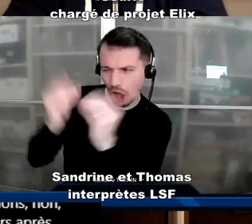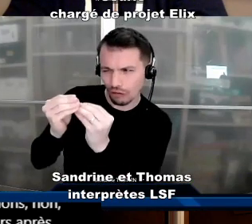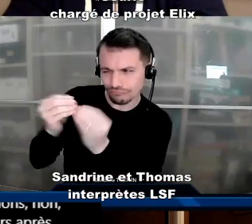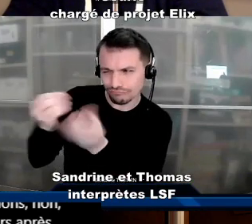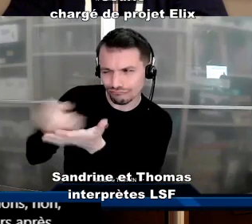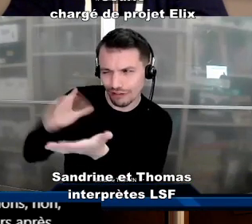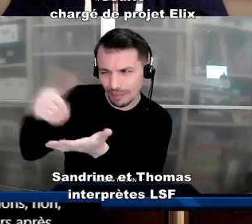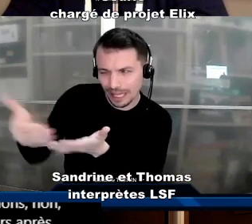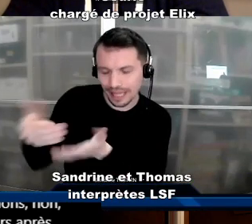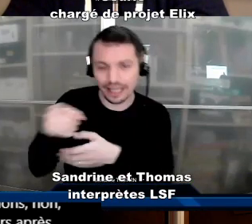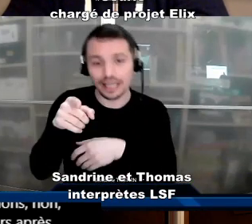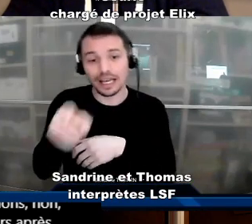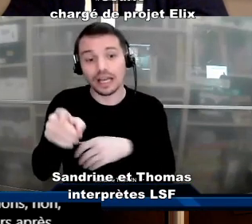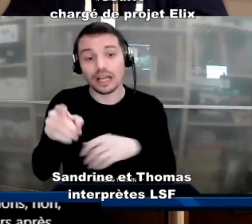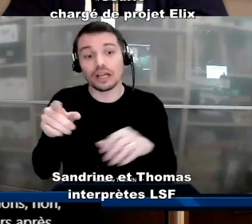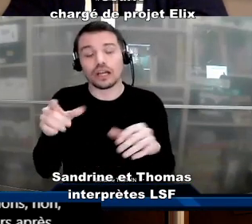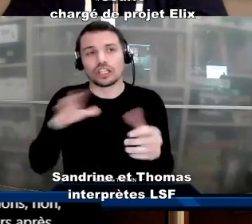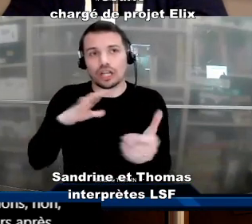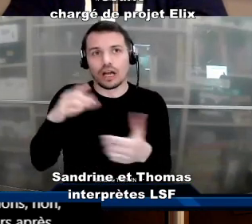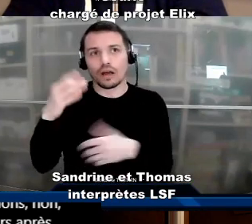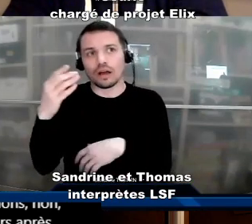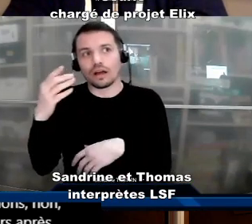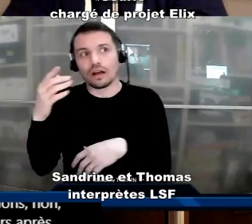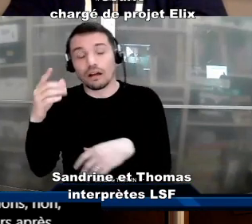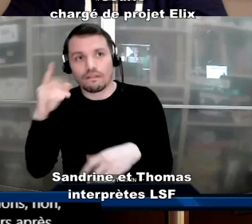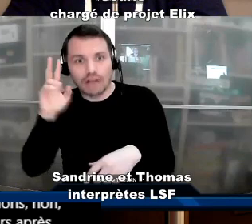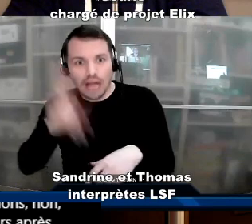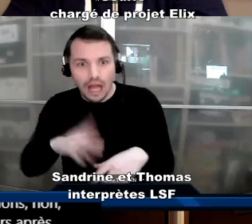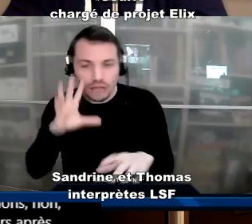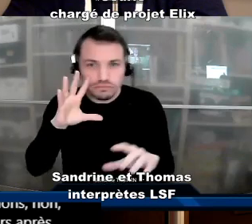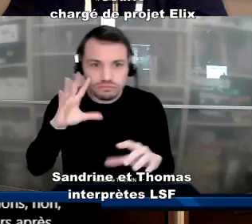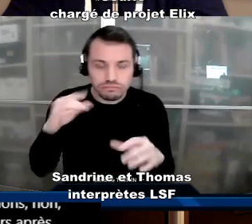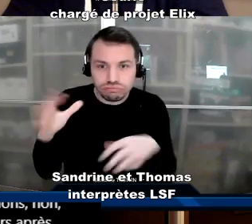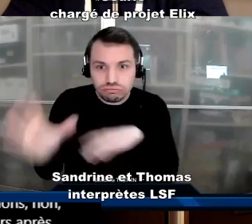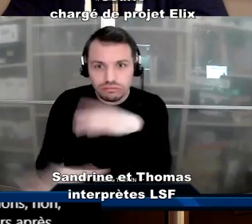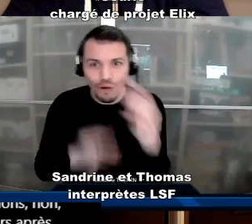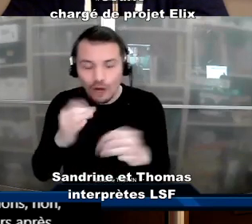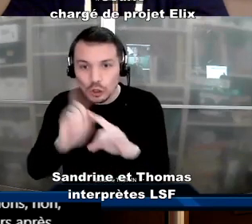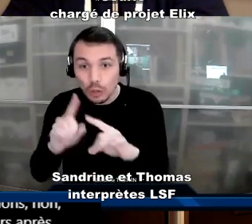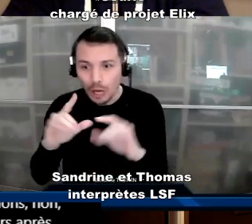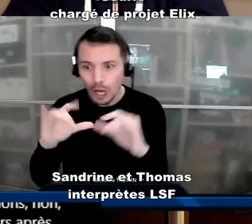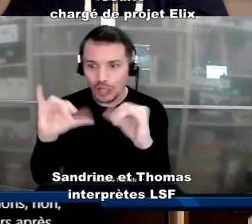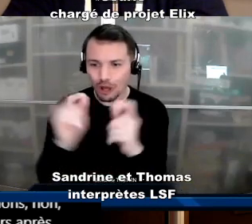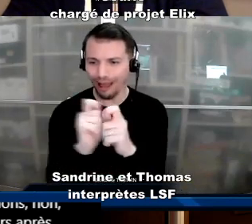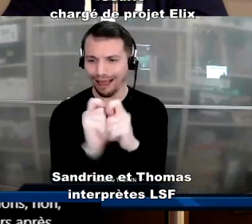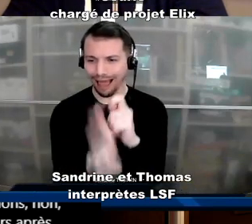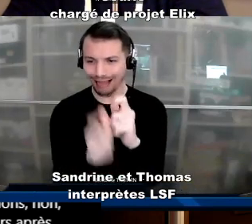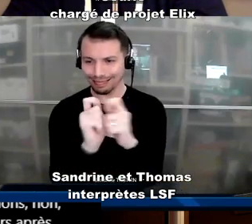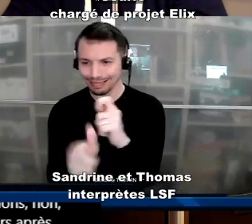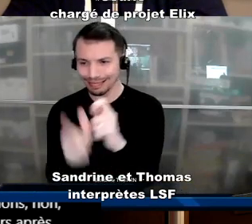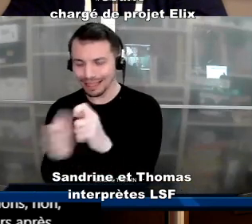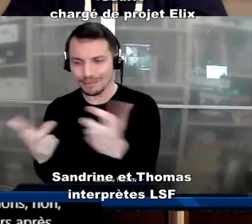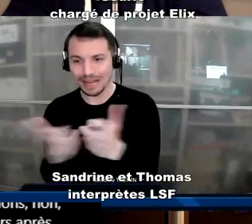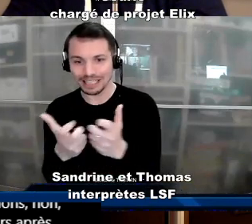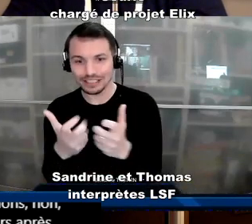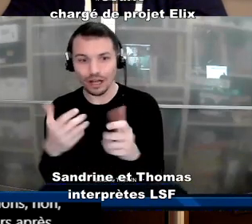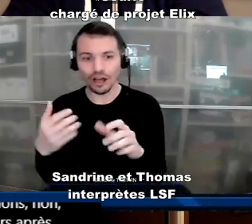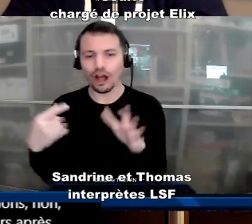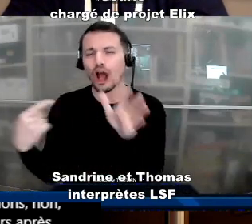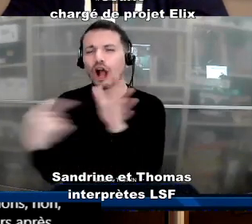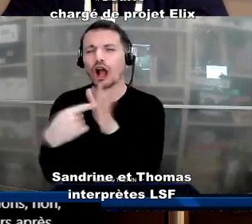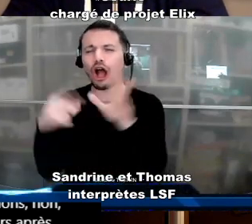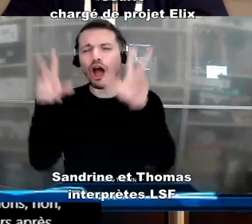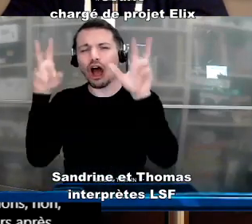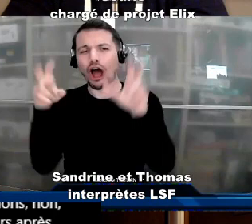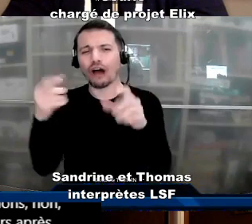À côté de ça, il y a aussi plein de choses que j'ai découvertes. Par exemple, il y a les jeux de cartes, c'était quand... Il y en a d'autres